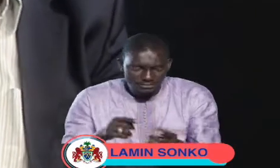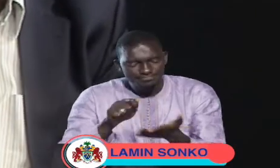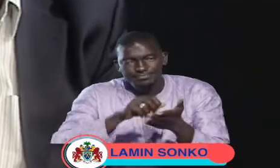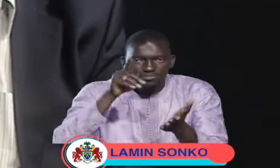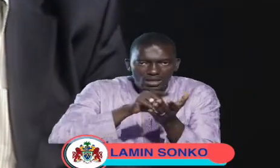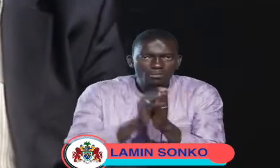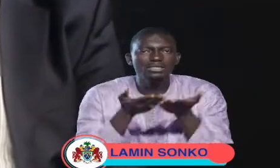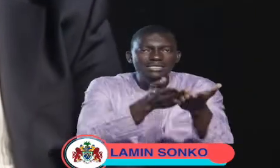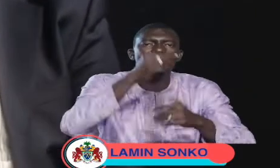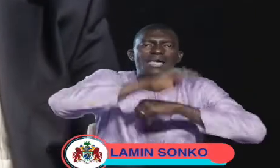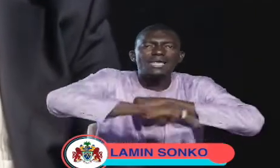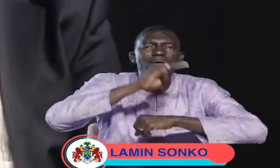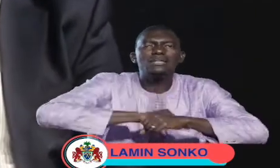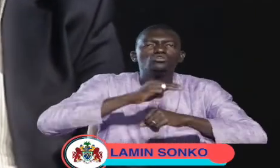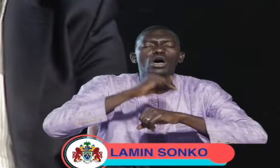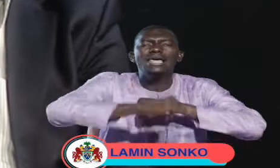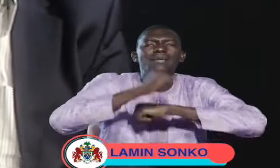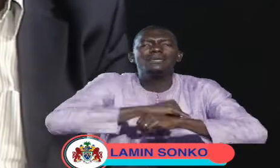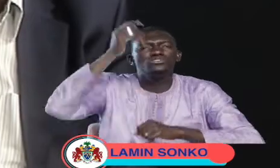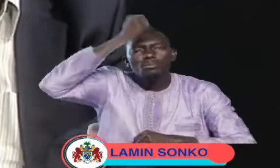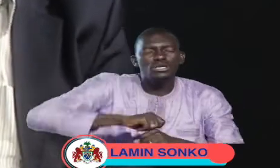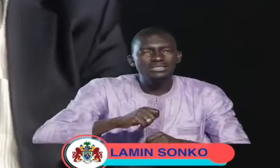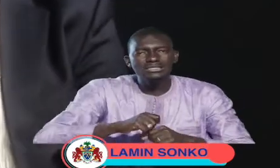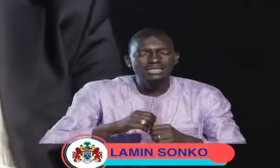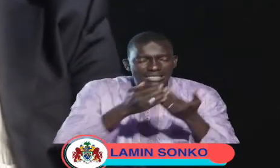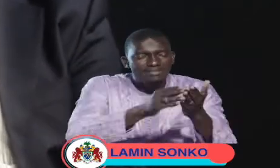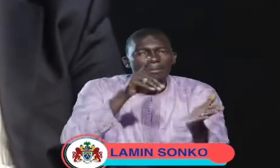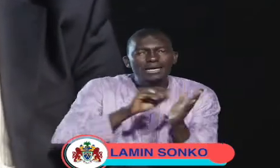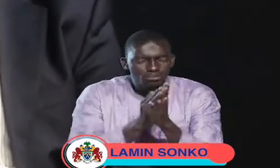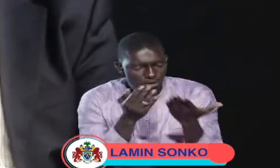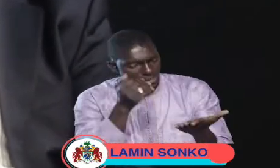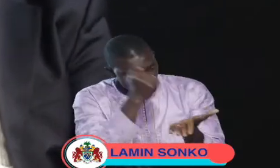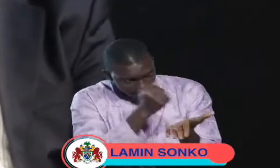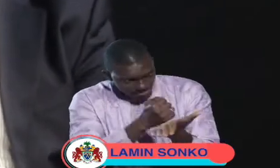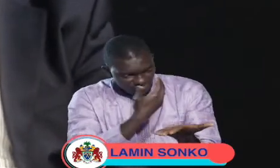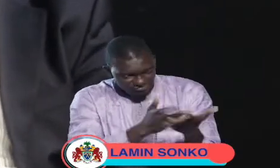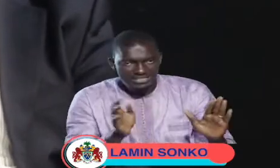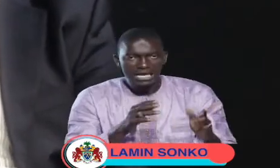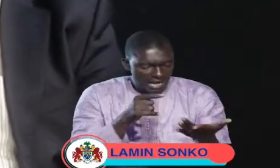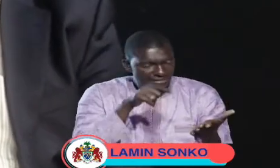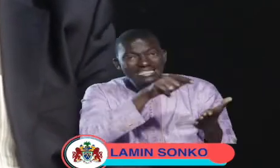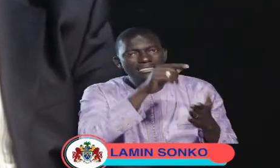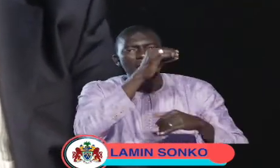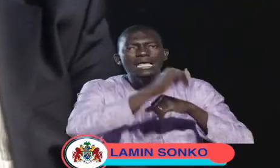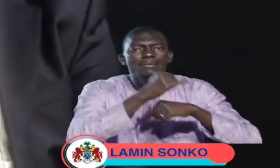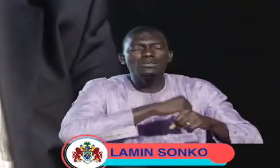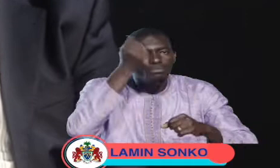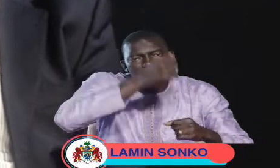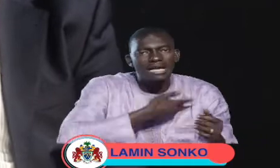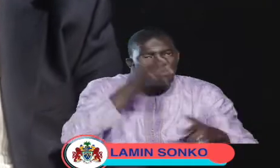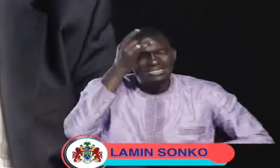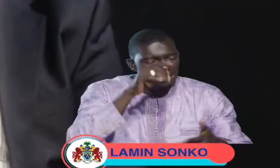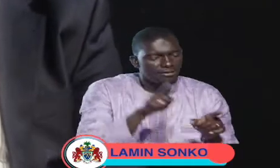di immigration officer wala misal wala passeport ska di health worker la o be satina kuran ka so ba kuran ka so tano fa on kan fo montro